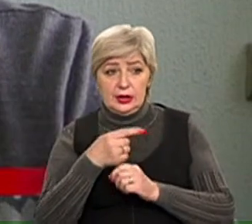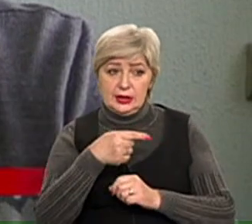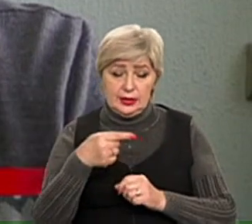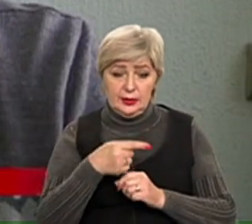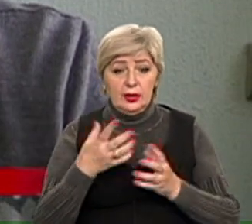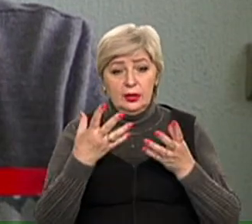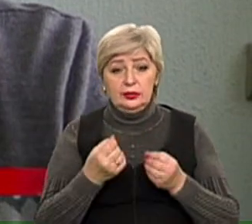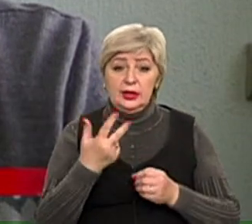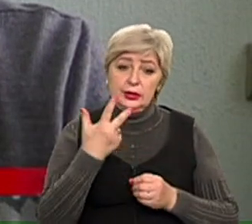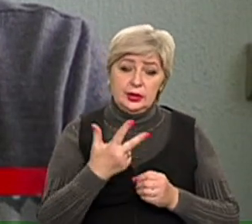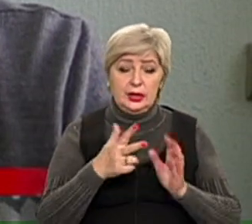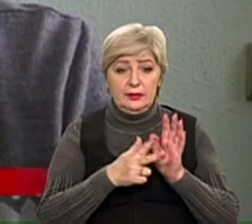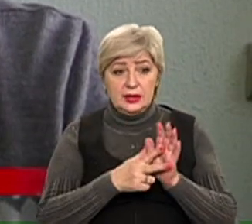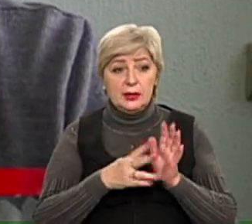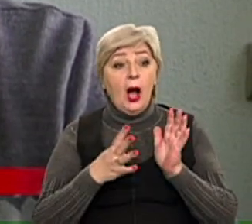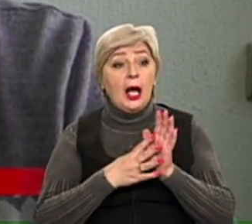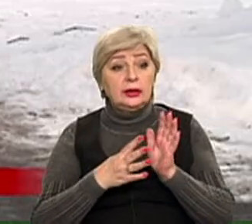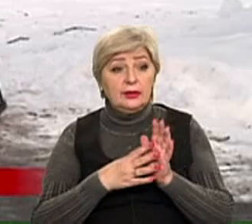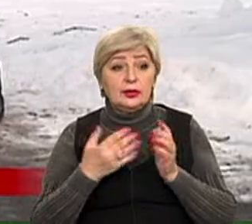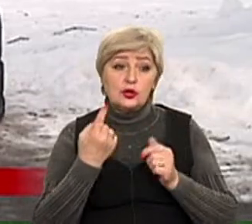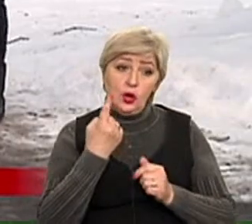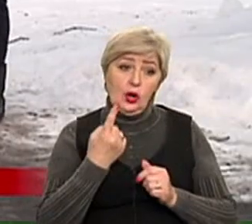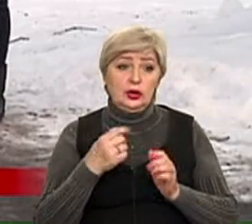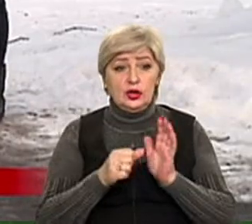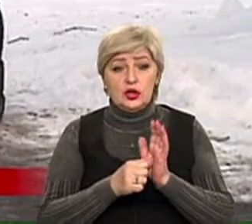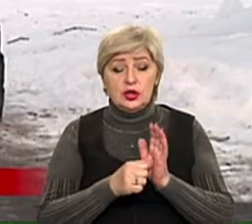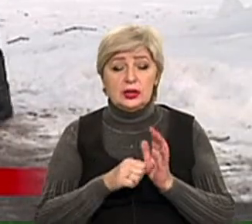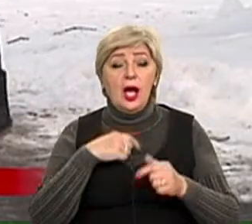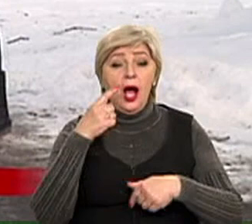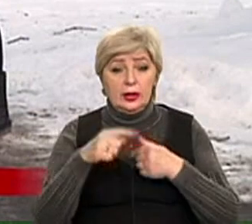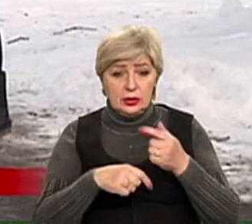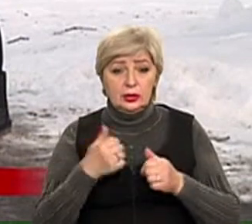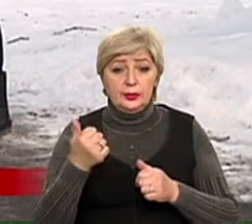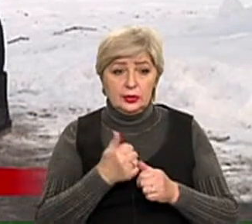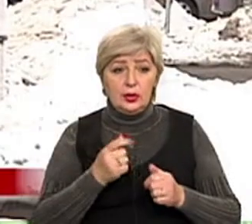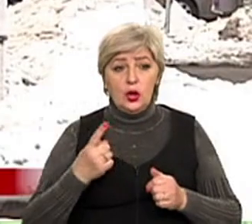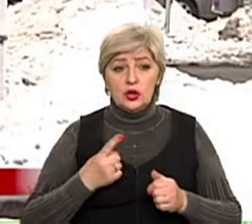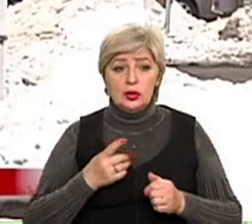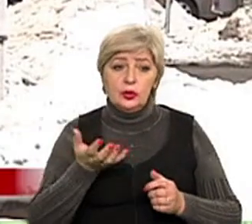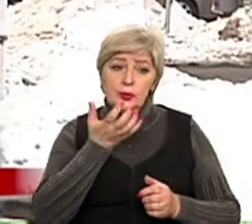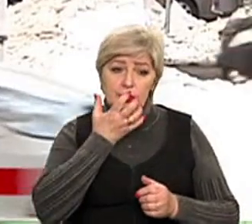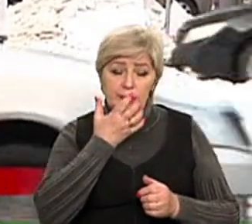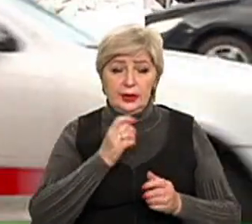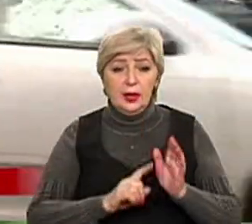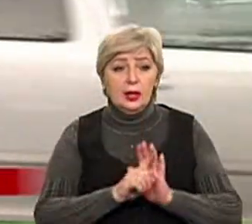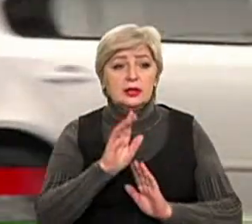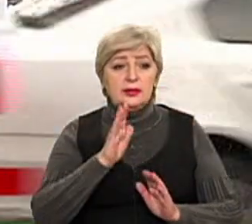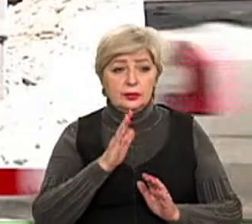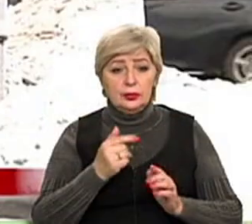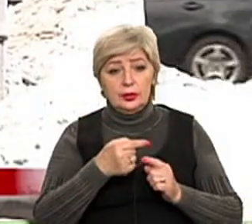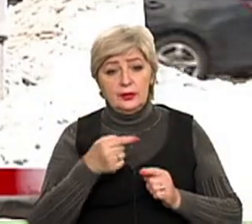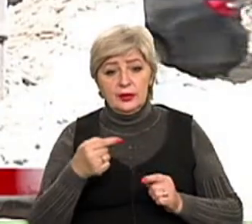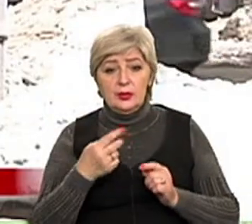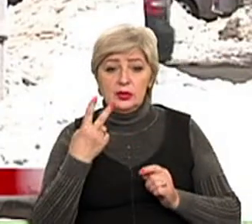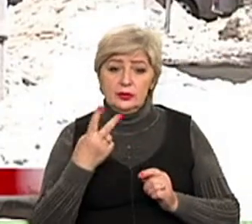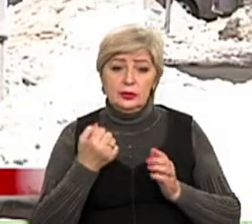день 3-8, 9-го вже 1-6. А ось наступного тижня очікують потепління. З вівторка температура від мінус